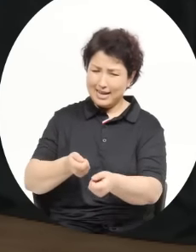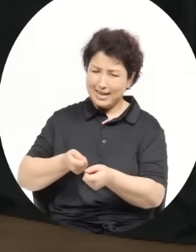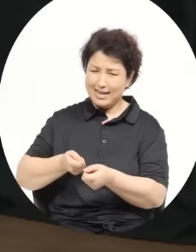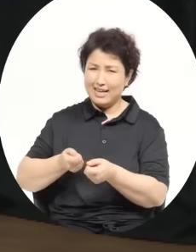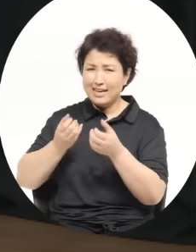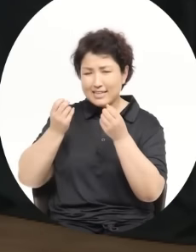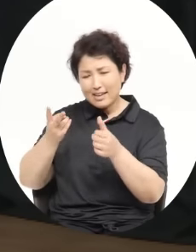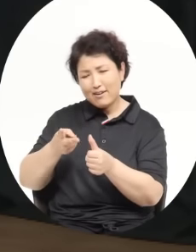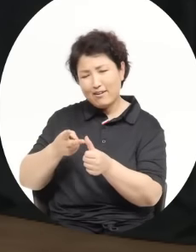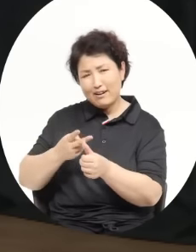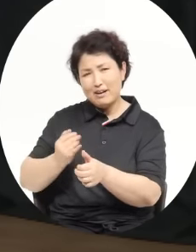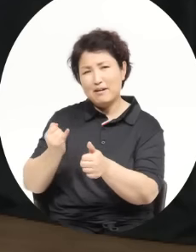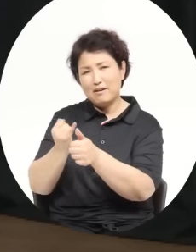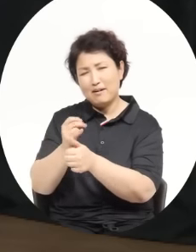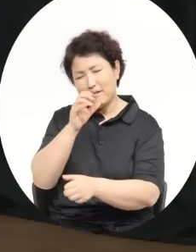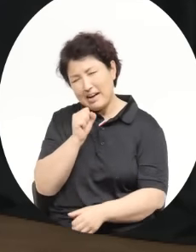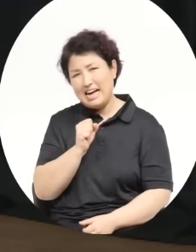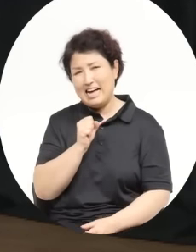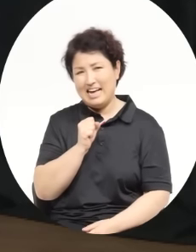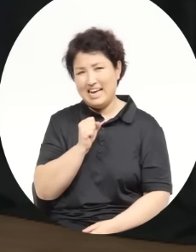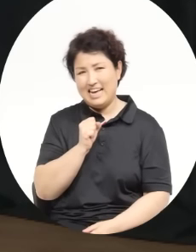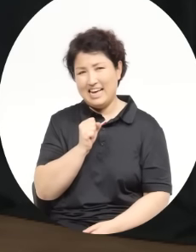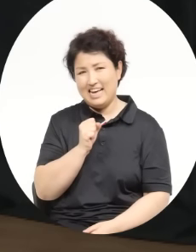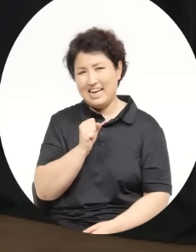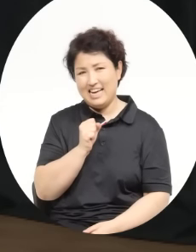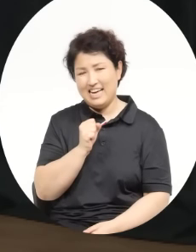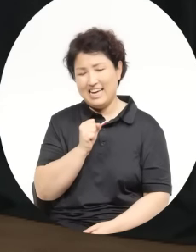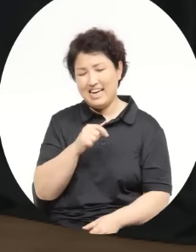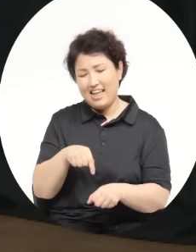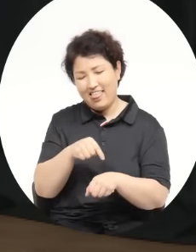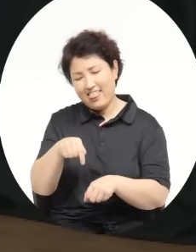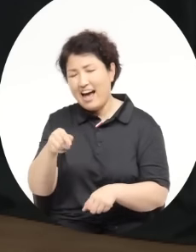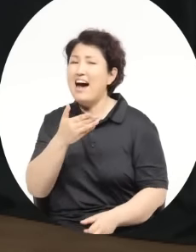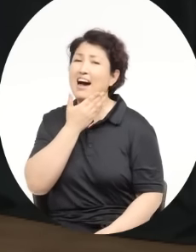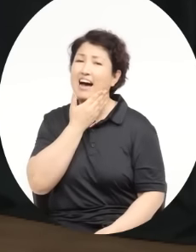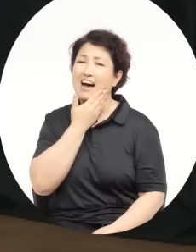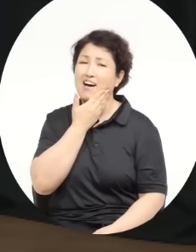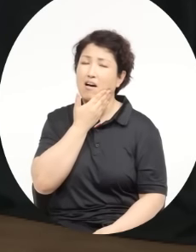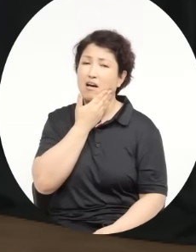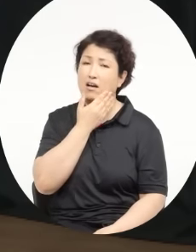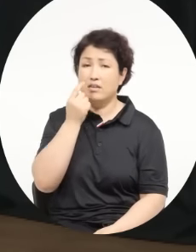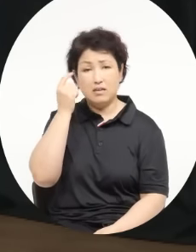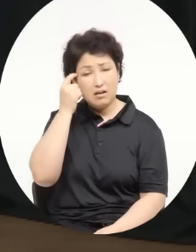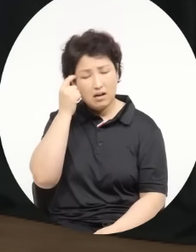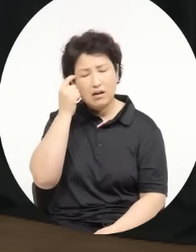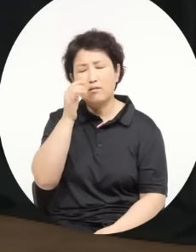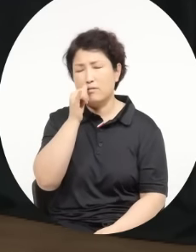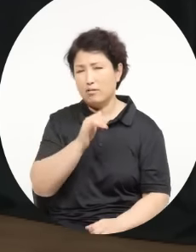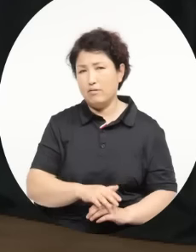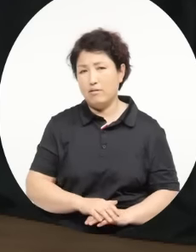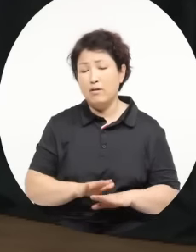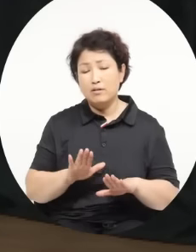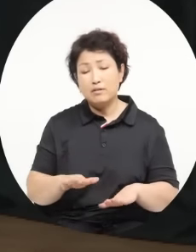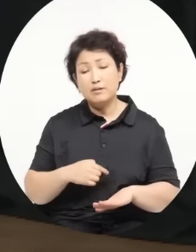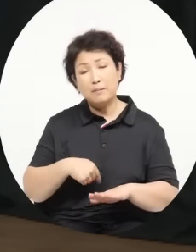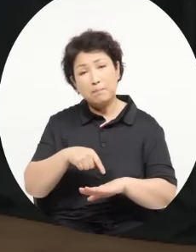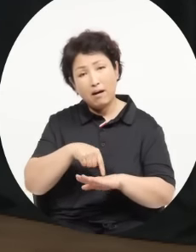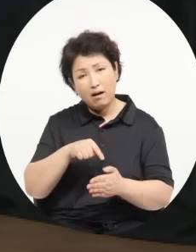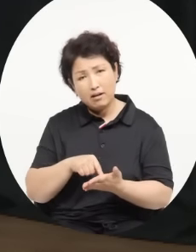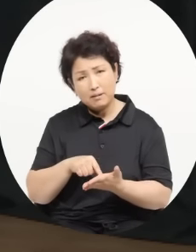더 좋았겠다. 라는 생각이 들게 될 정도로 그렇게 지금은 조금은